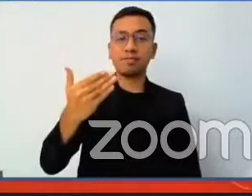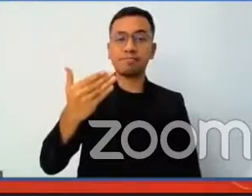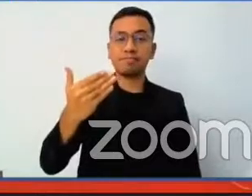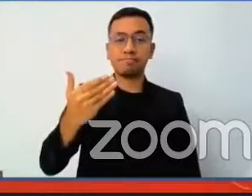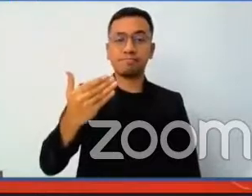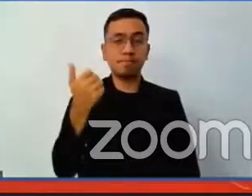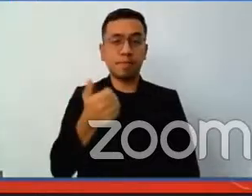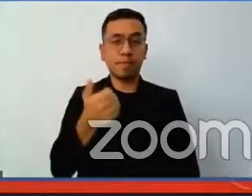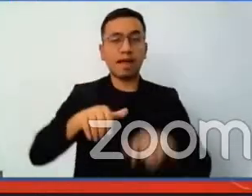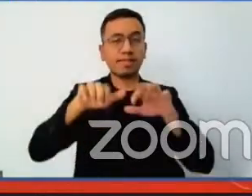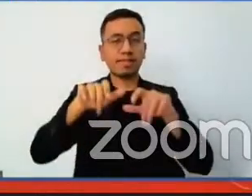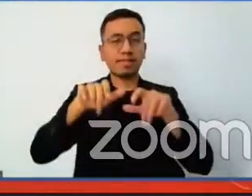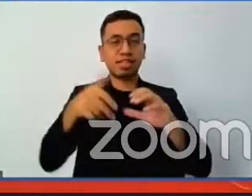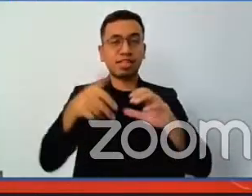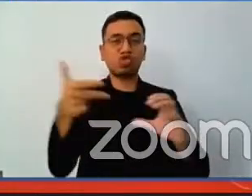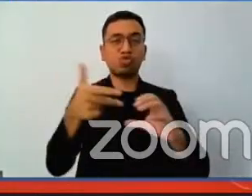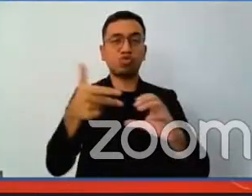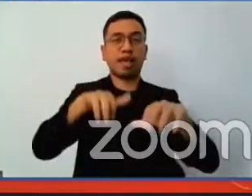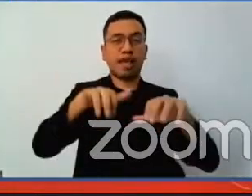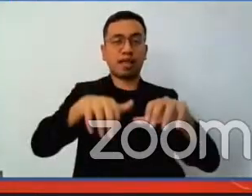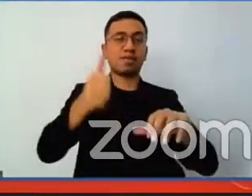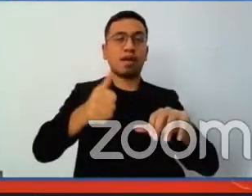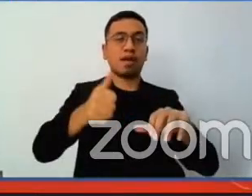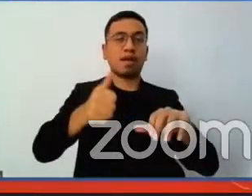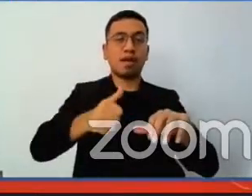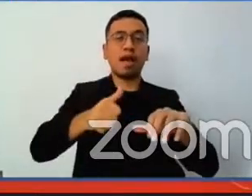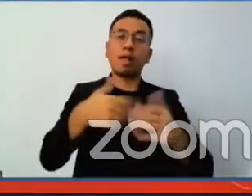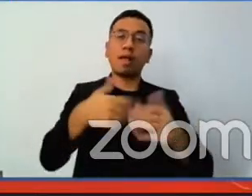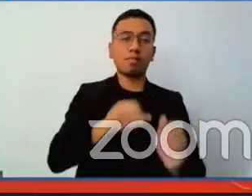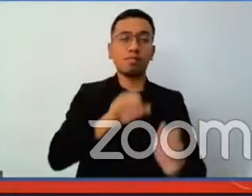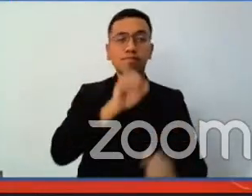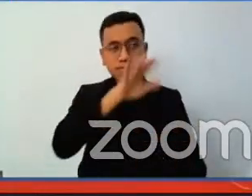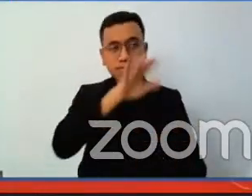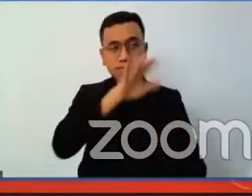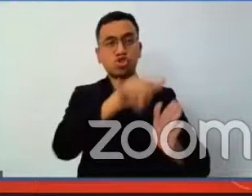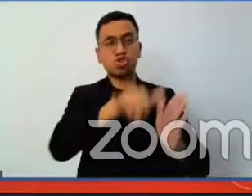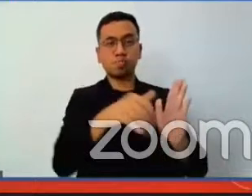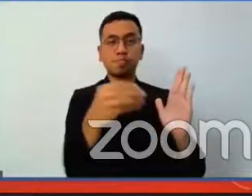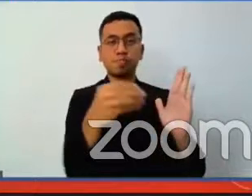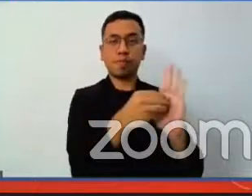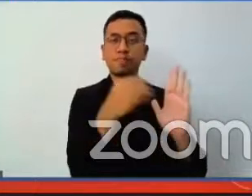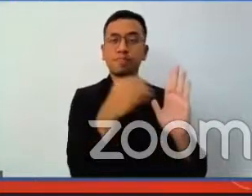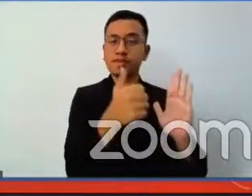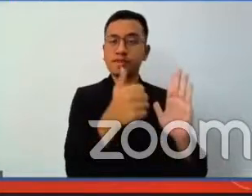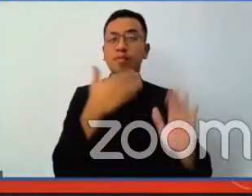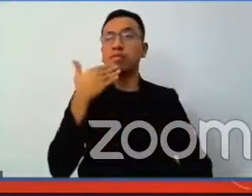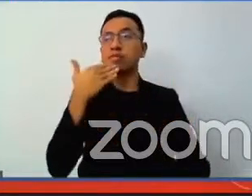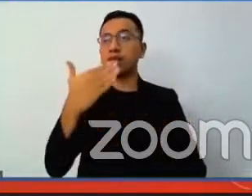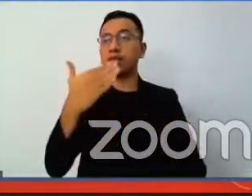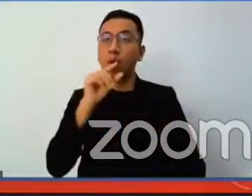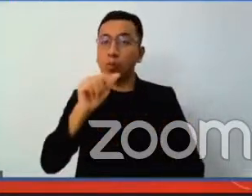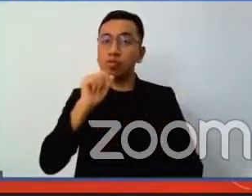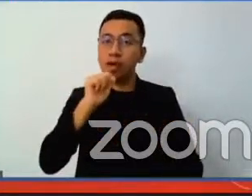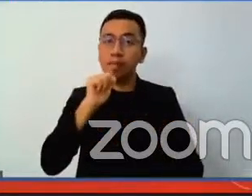bertanya melalui kolom chat box Zoom dan YouTube dengan menyebutkan nama dan tujuan bertanya kepada